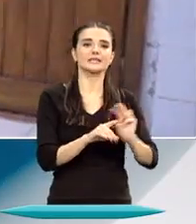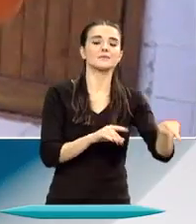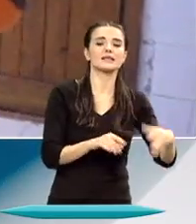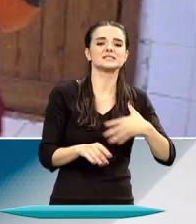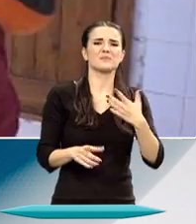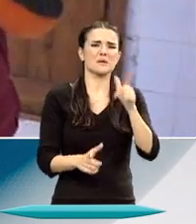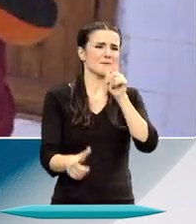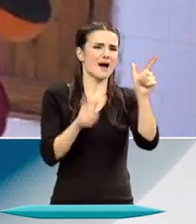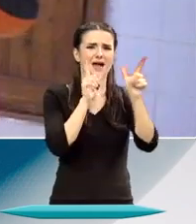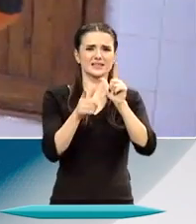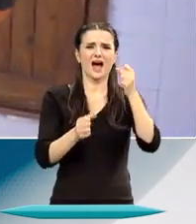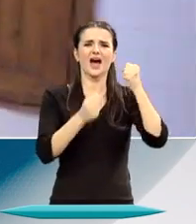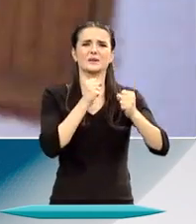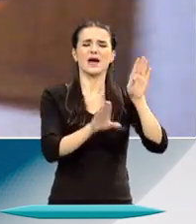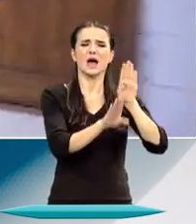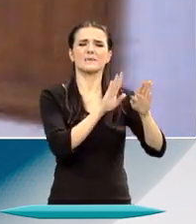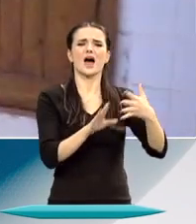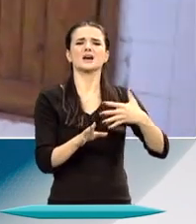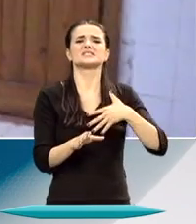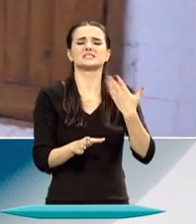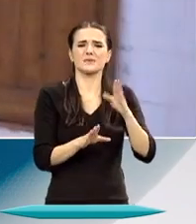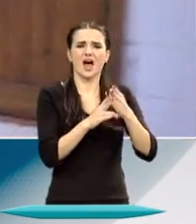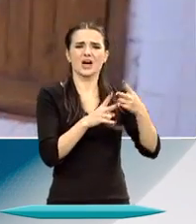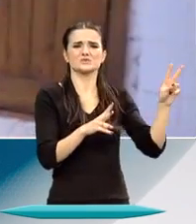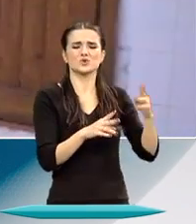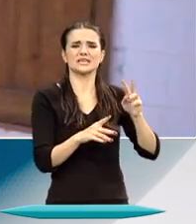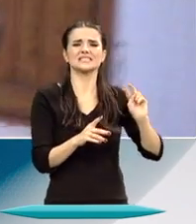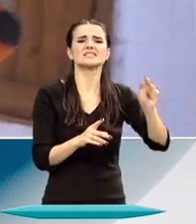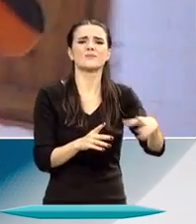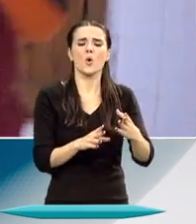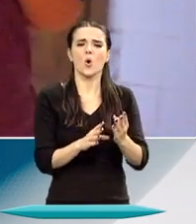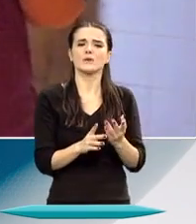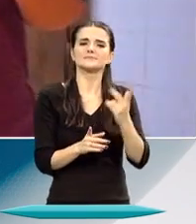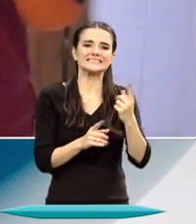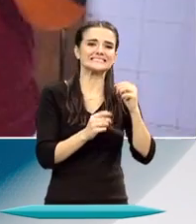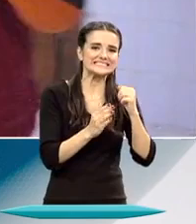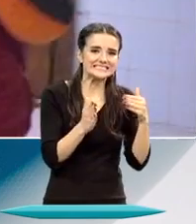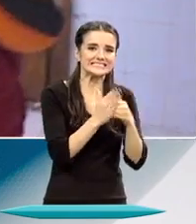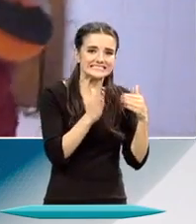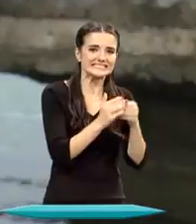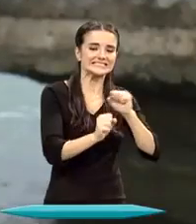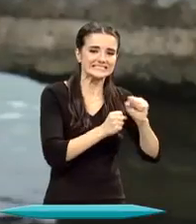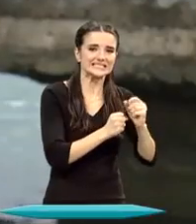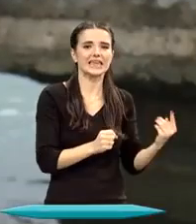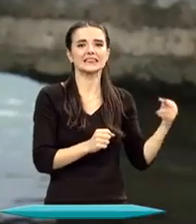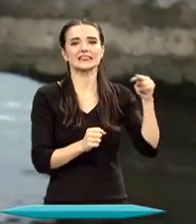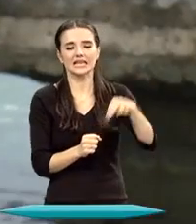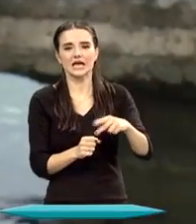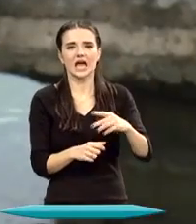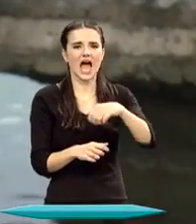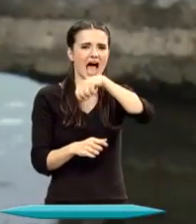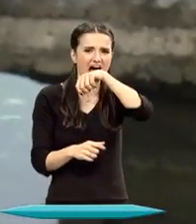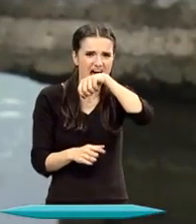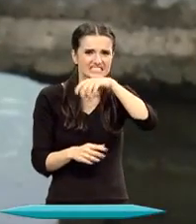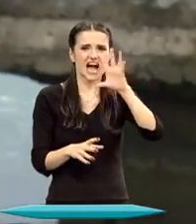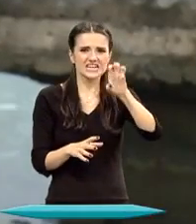arabadan inmek istemedi. Bağırmalar gayet şiddetli. Arabayı açma, kapıdan hiçbir şekilde inmiyor. İndirdik bir şekilde,